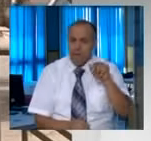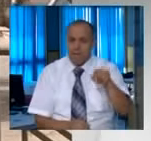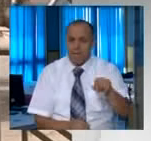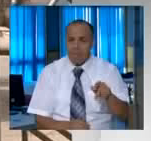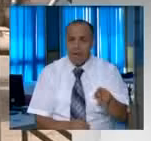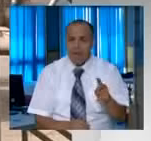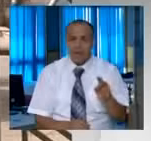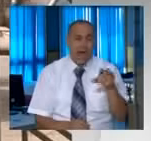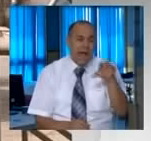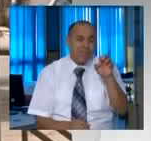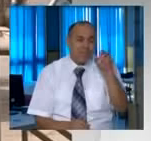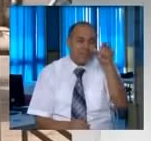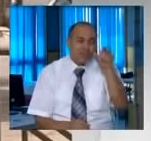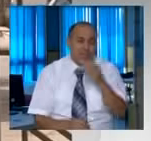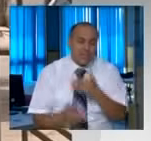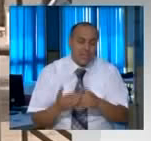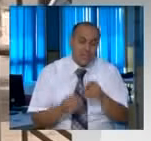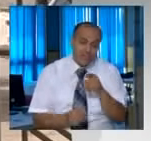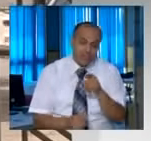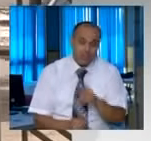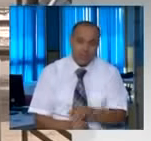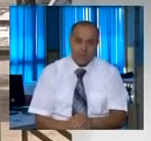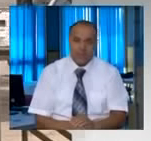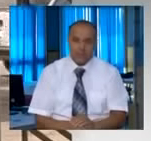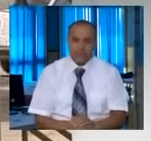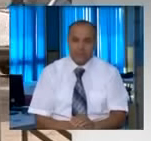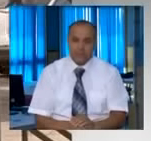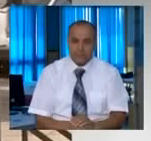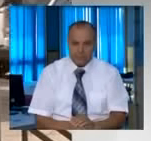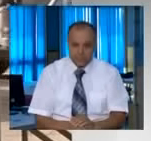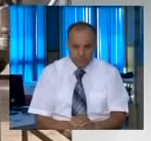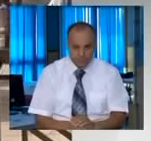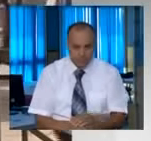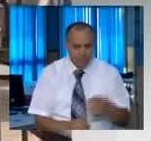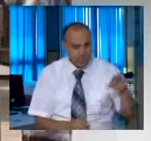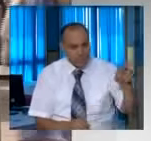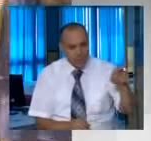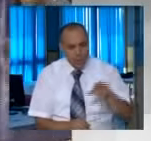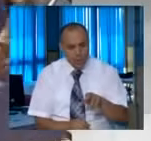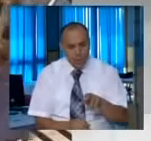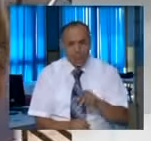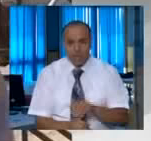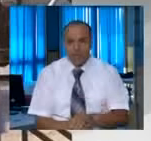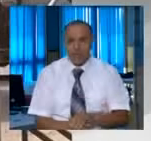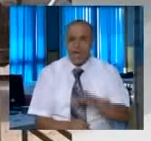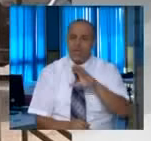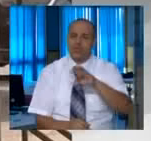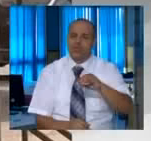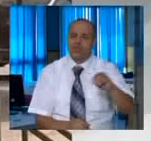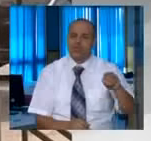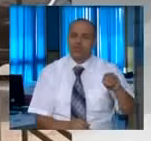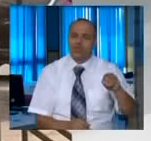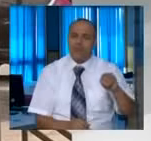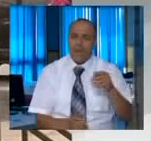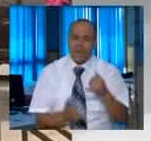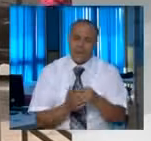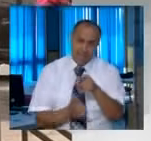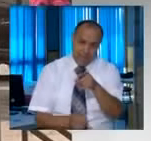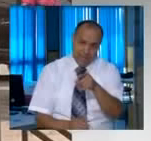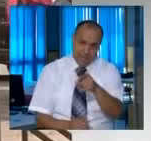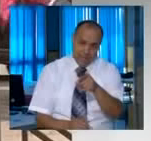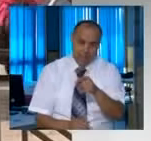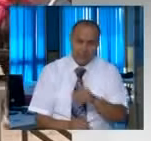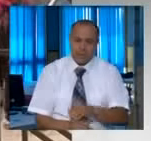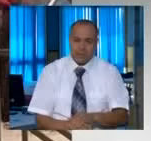من 50 جريح، ونعم، وبالعودة إلى سوق خمودة، فإن